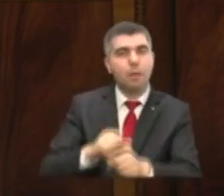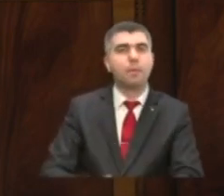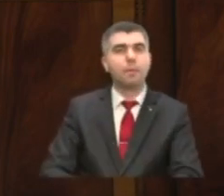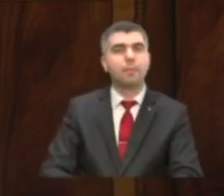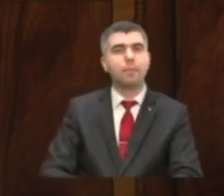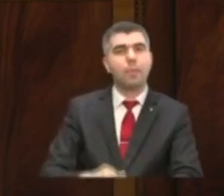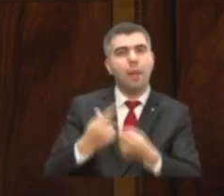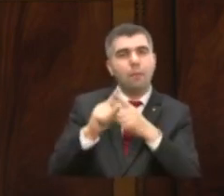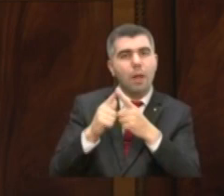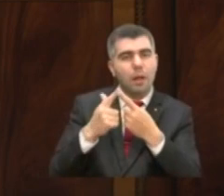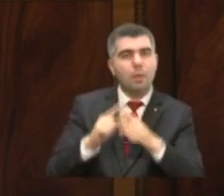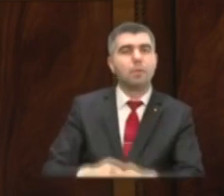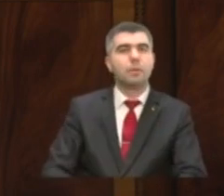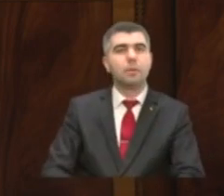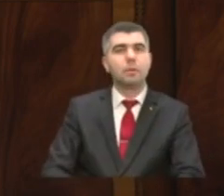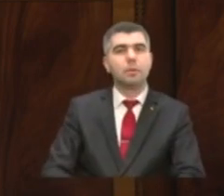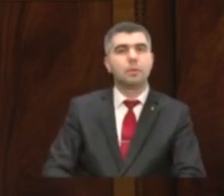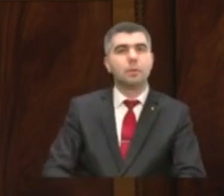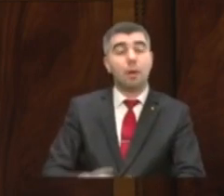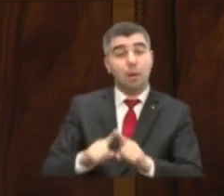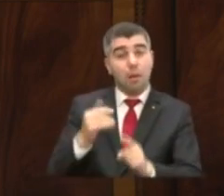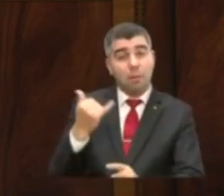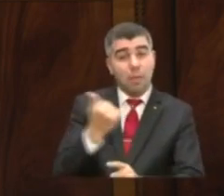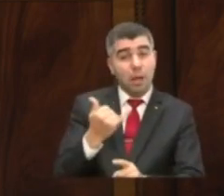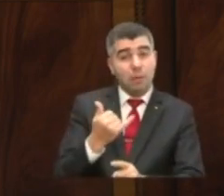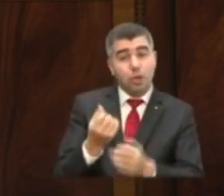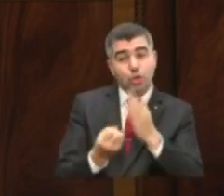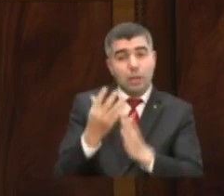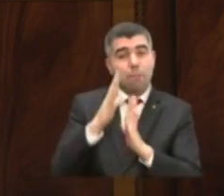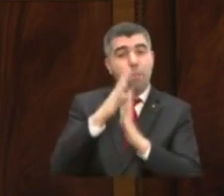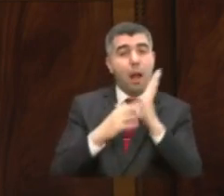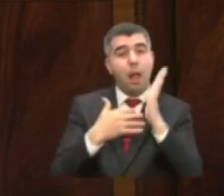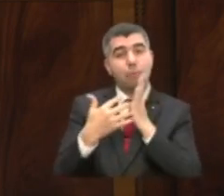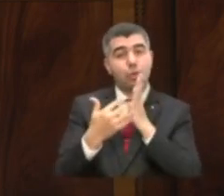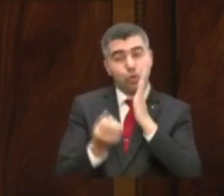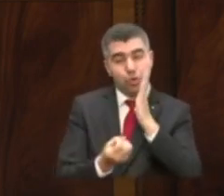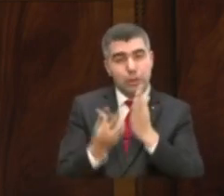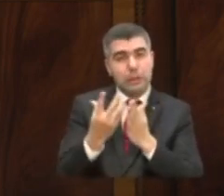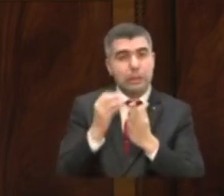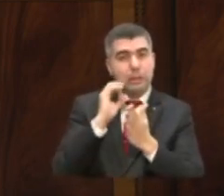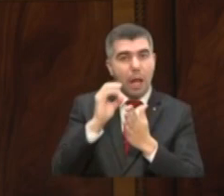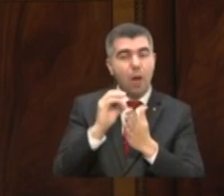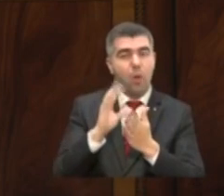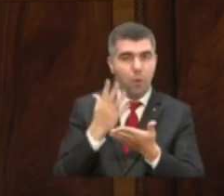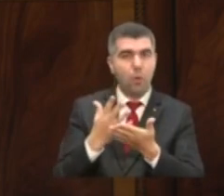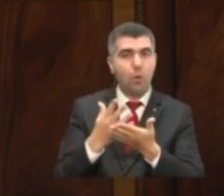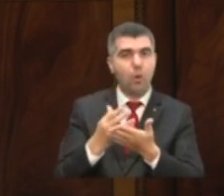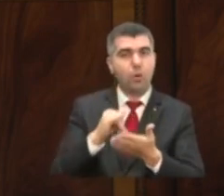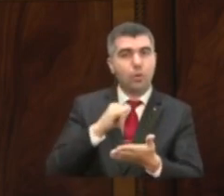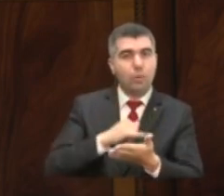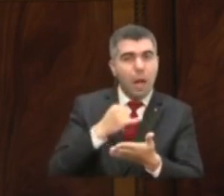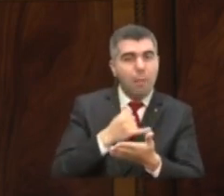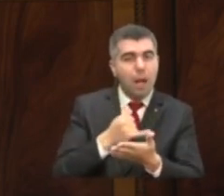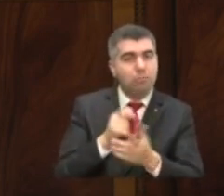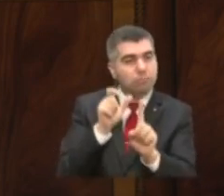مستوى المقاربة أن الرهان في أفق بلورة النموذج التنموي الجديد يتطلب التركيز في توجهاته